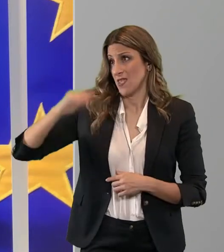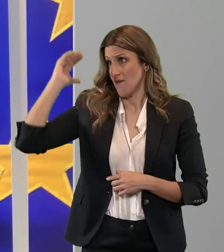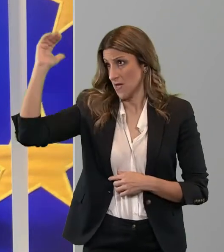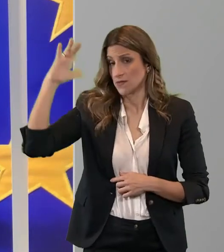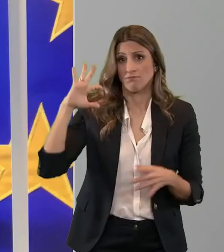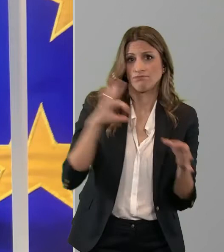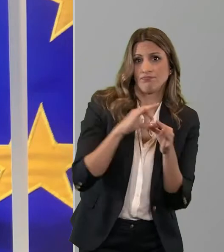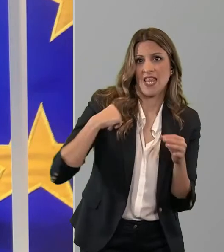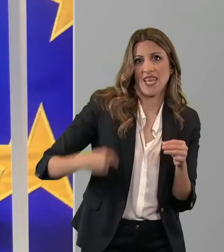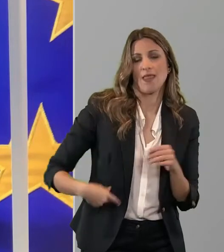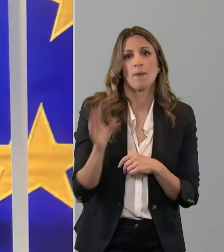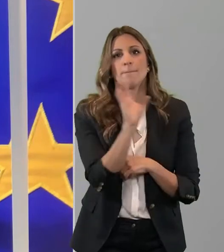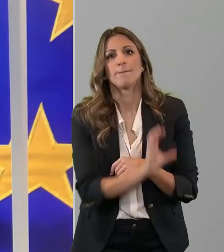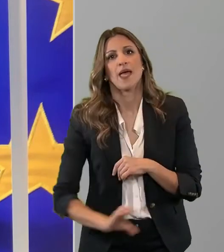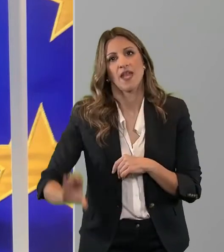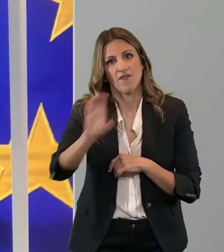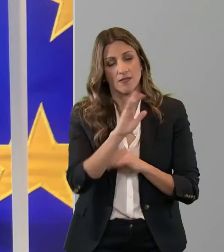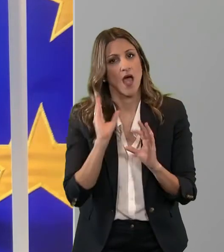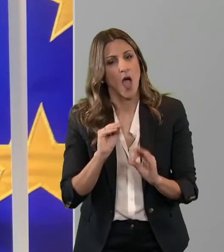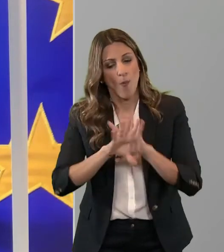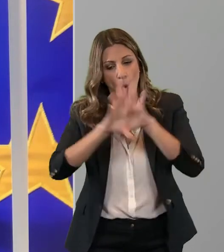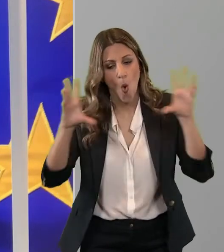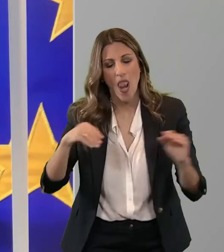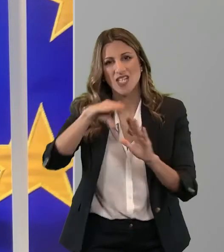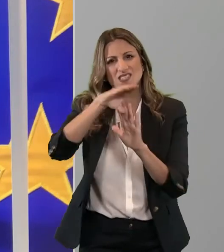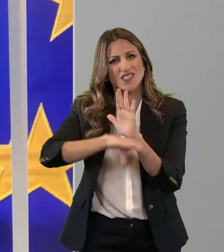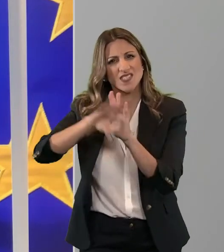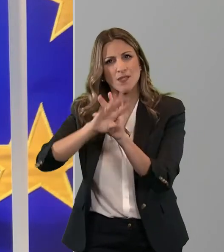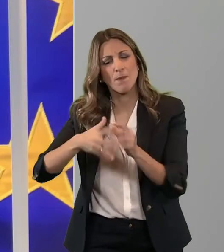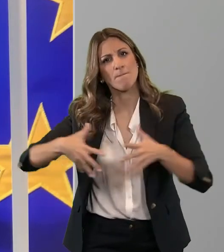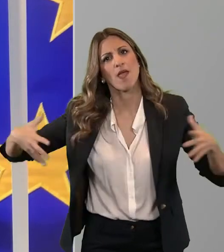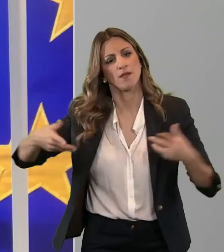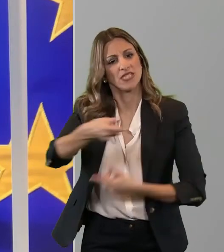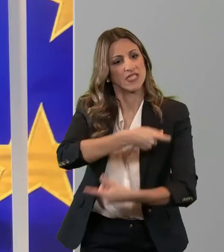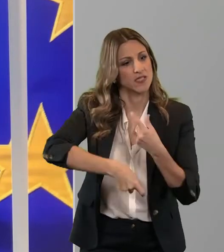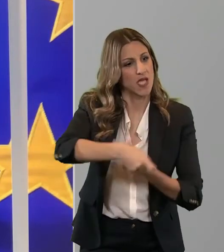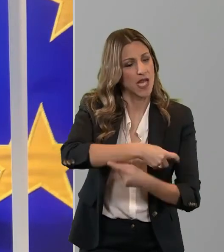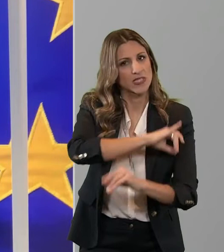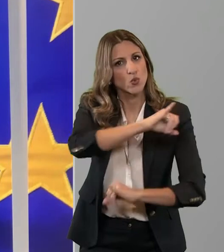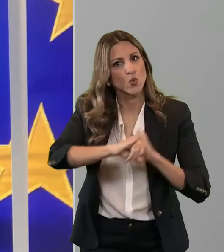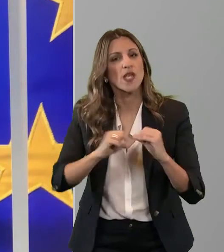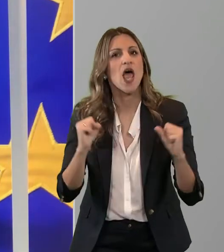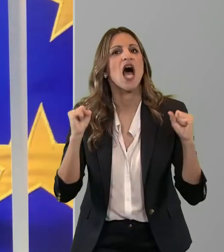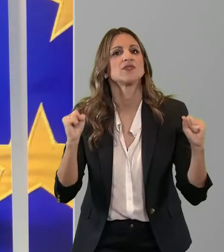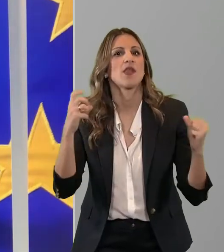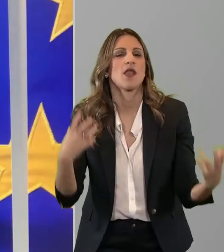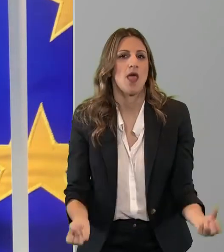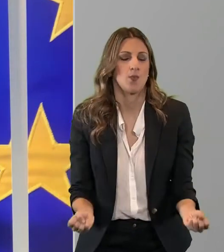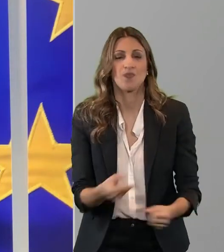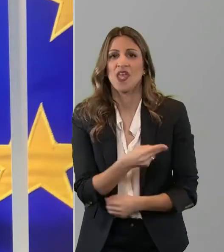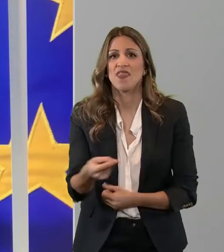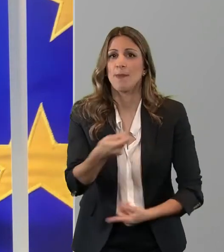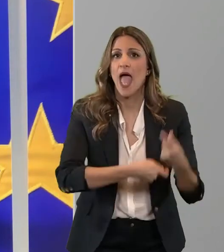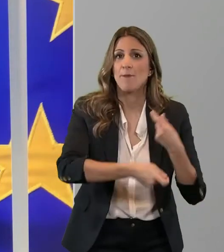ενίσχυση της χωρητικότητας των συστημάτων πληροφορικής και διασφάλισης των συναλλαγών. Τώρα στον τομέα των